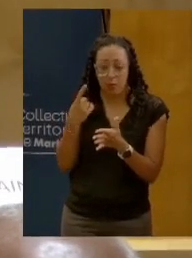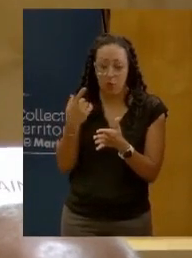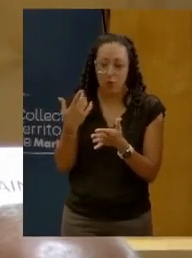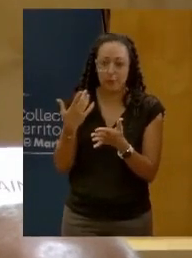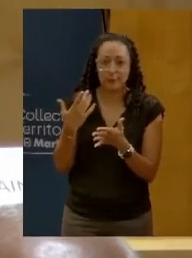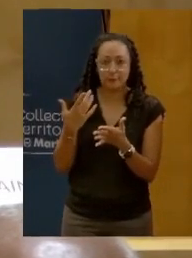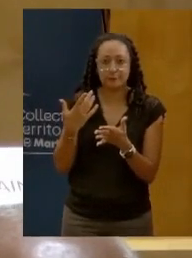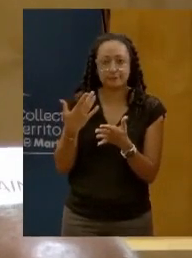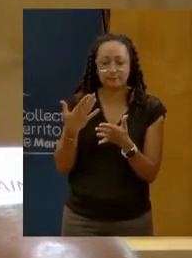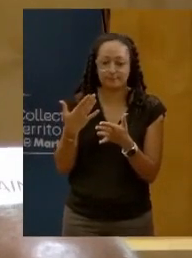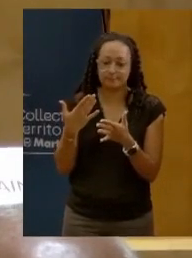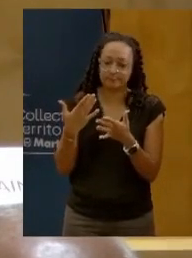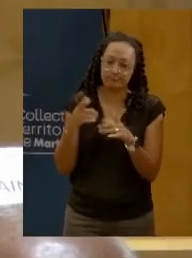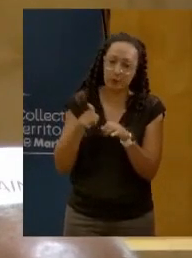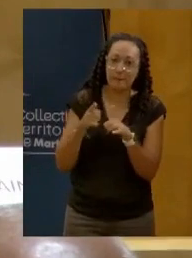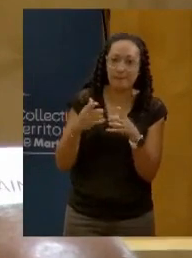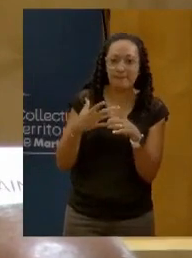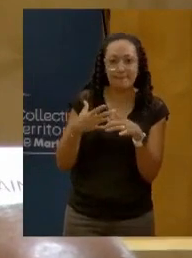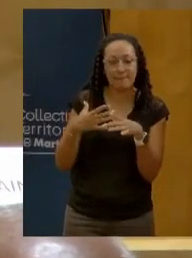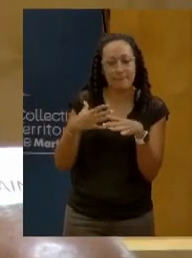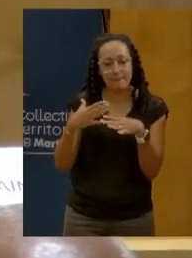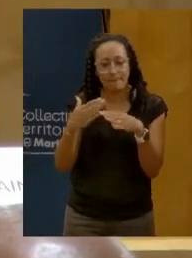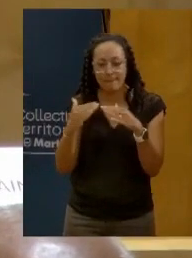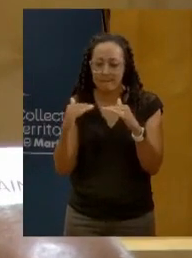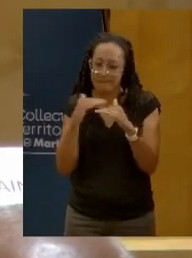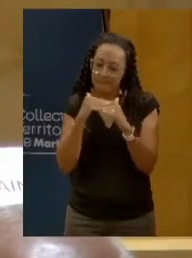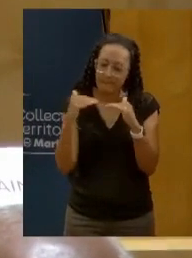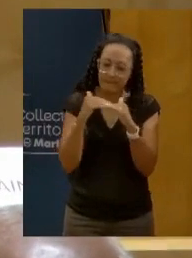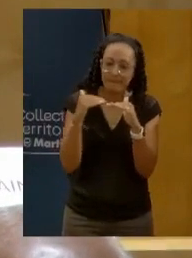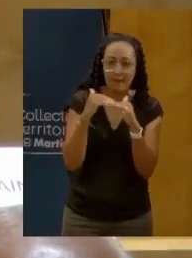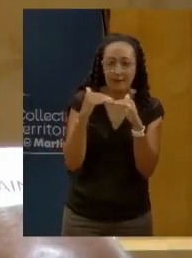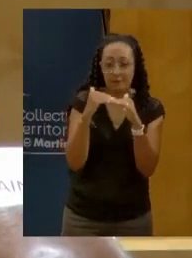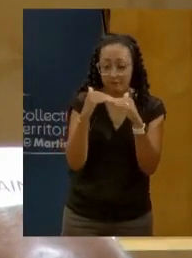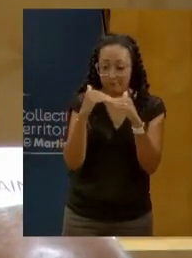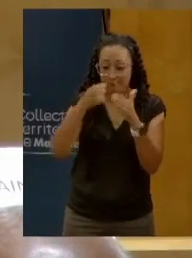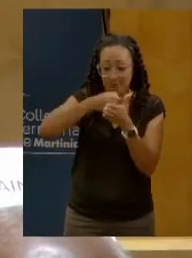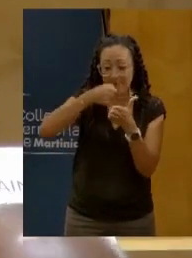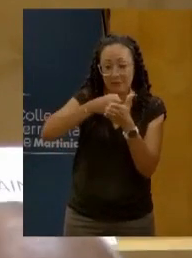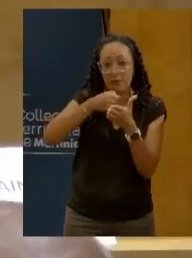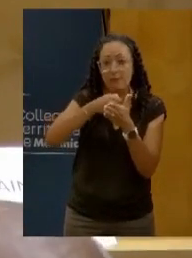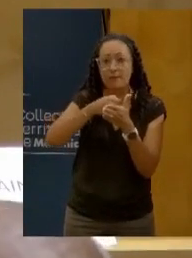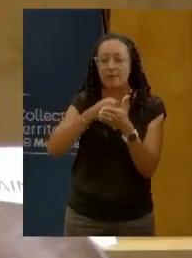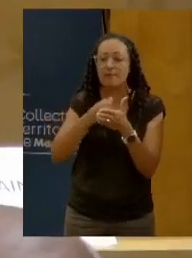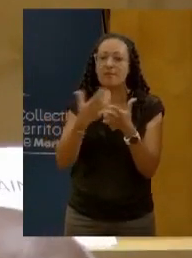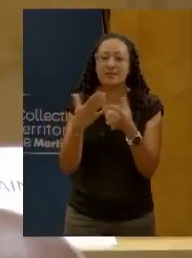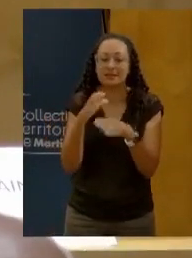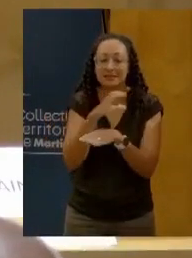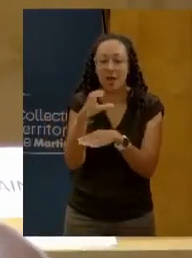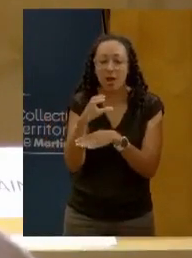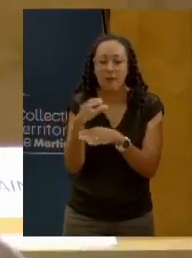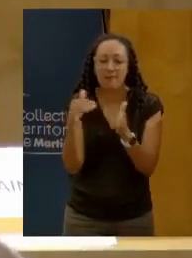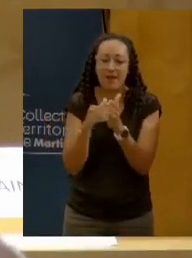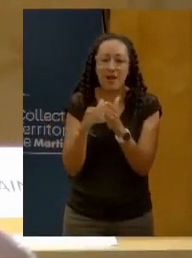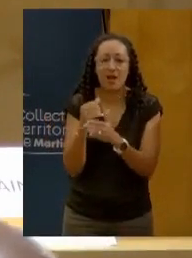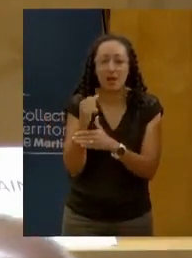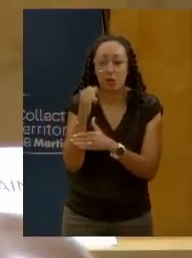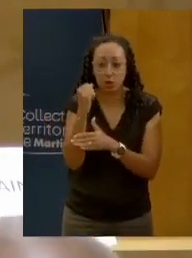seuil de rentabilité, il faut au moins 100 000 tonnes de canne. 100 000 tonnes.